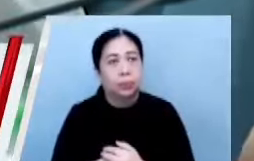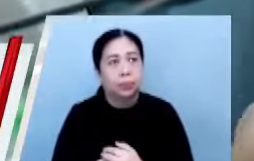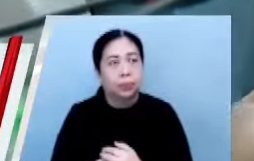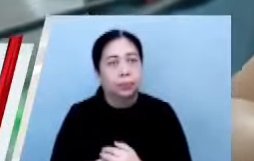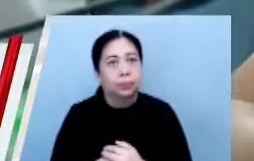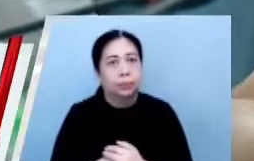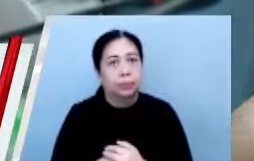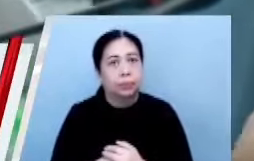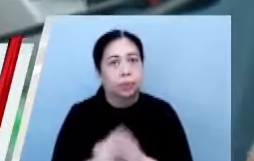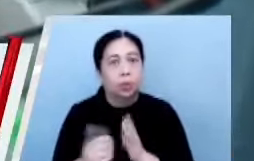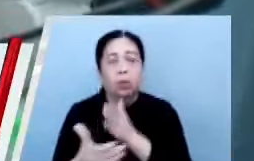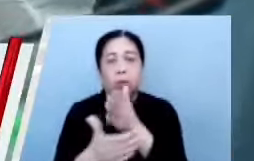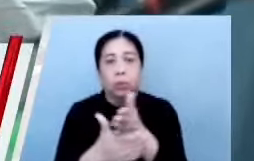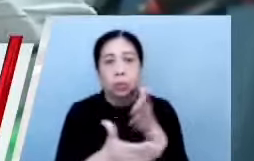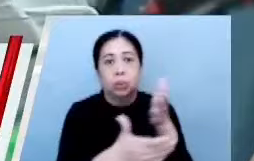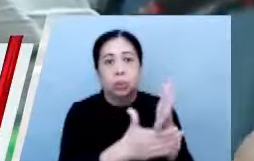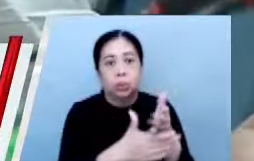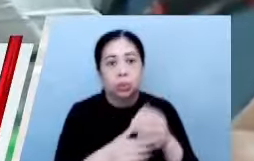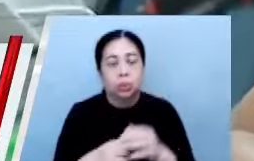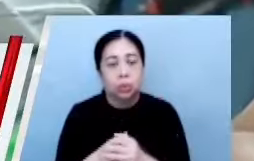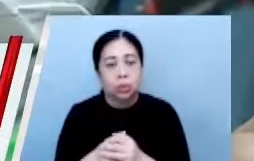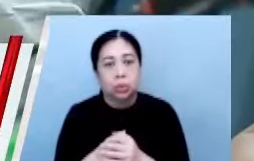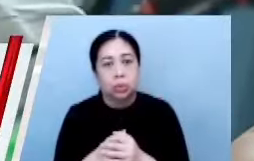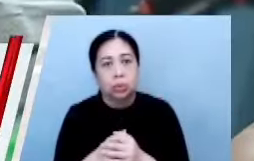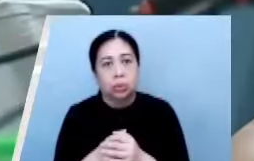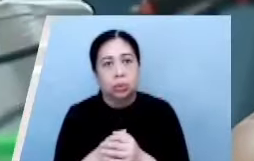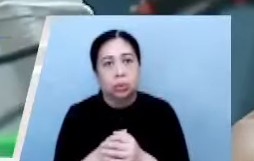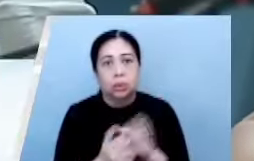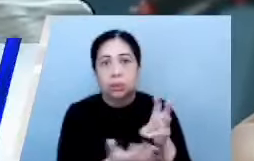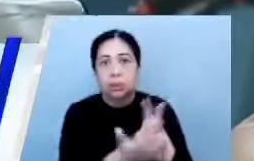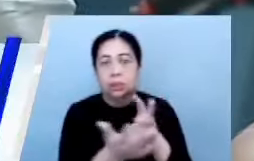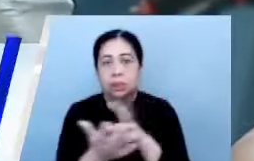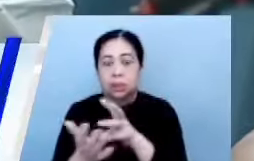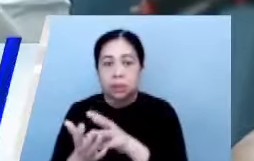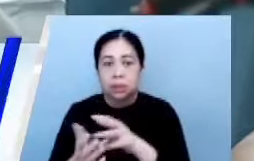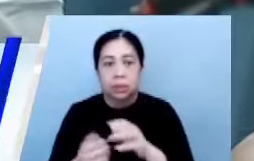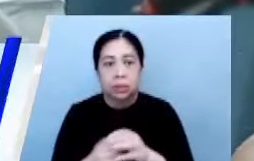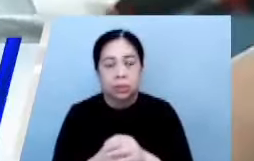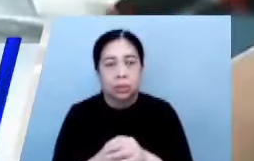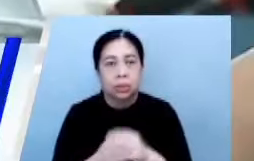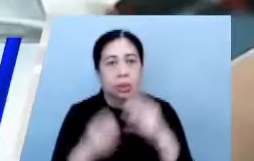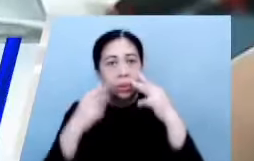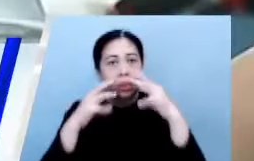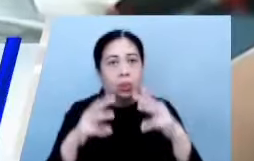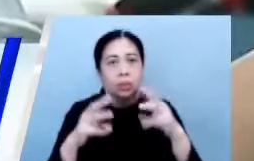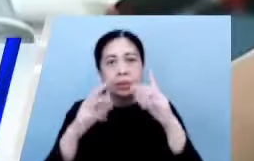nagpupunta sa mga towns natin na nanonood ng mga festivals.